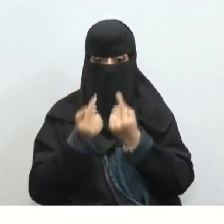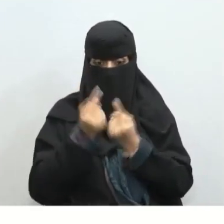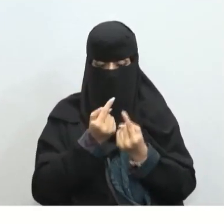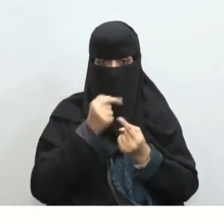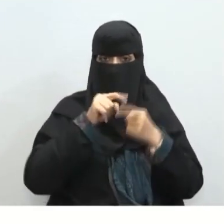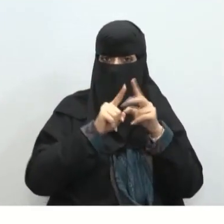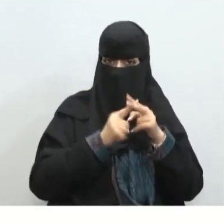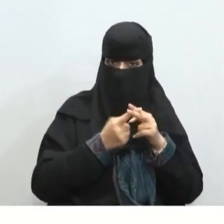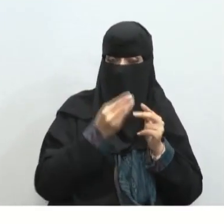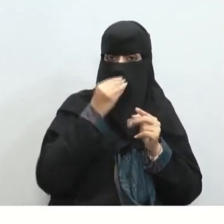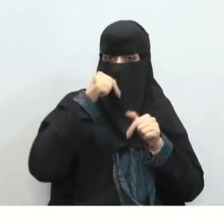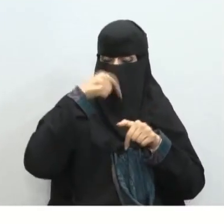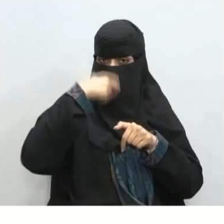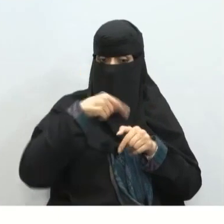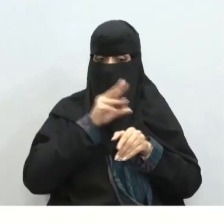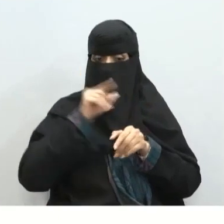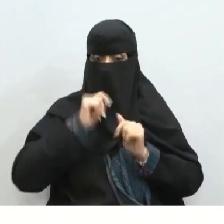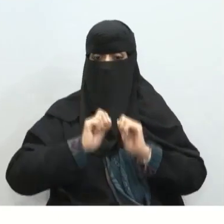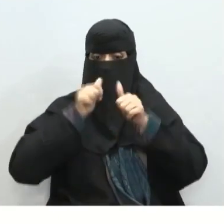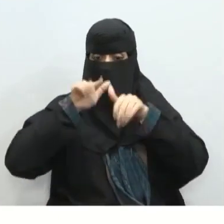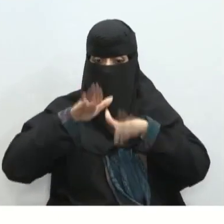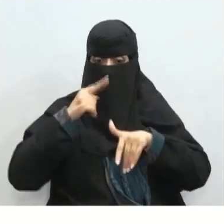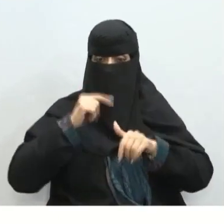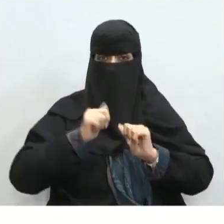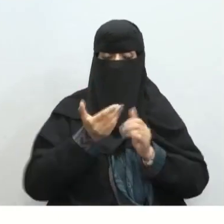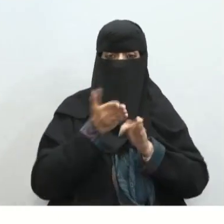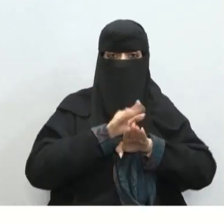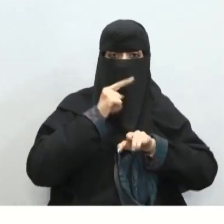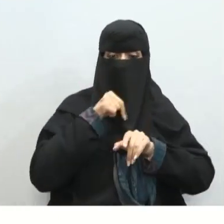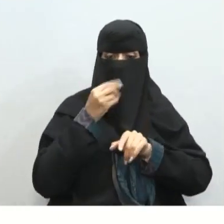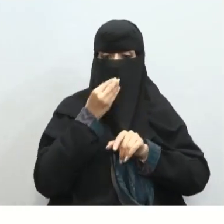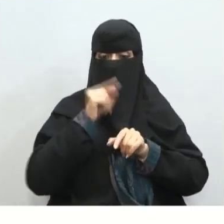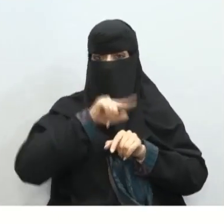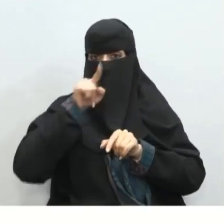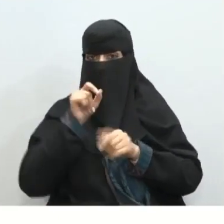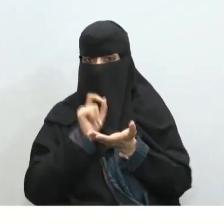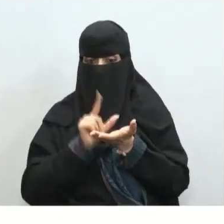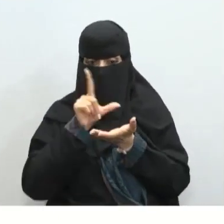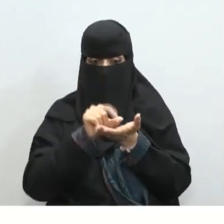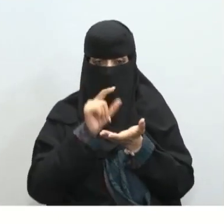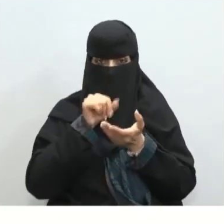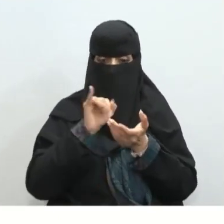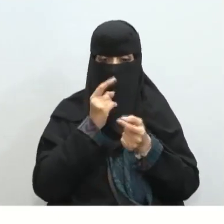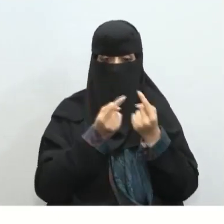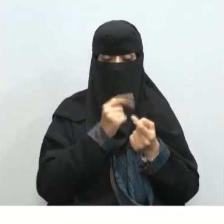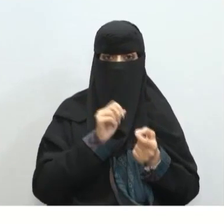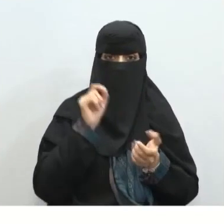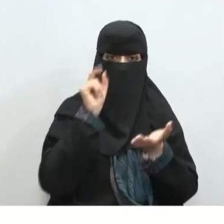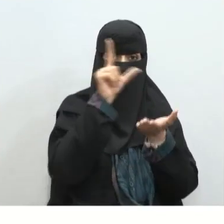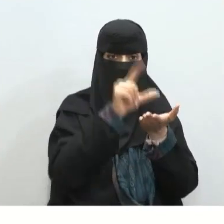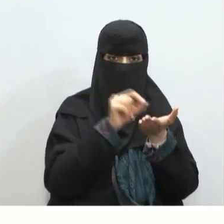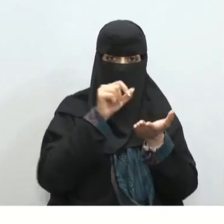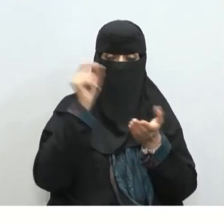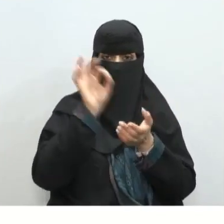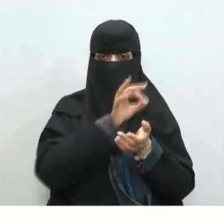نبات يصنع غذاء بنفسه كما يمكن او يستطيع او يكون قادر على التغذي على الحشرات مثل النبات صاد الذباب او